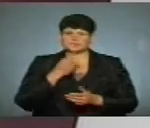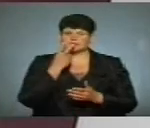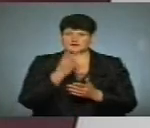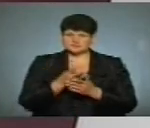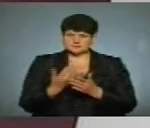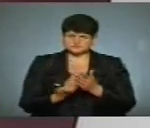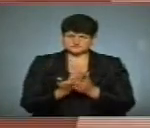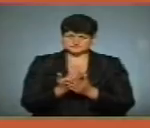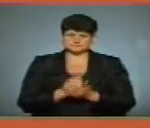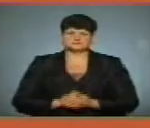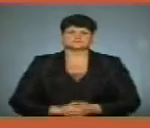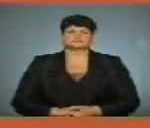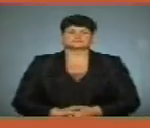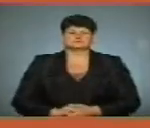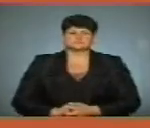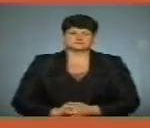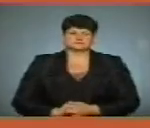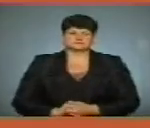Дивіться у випуску.